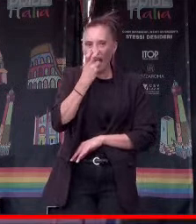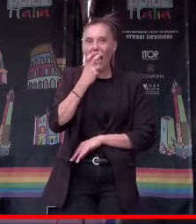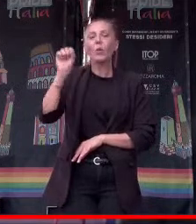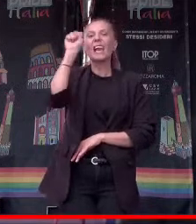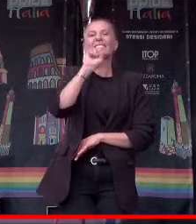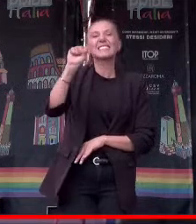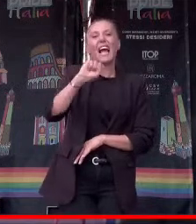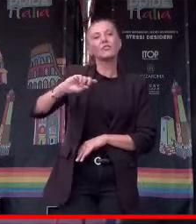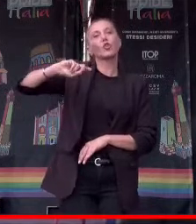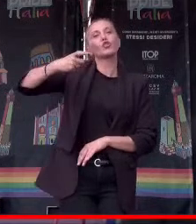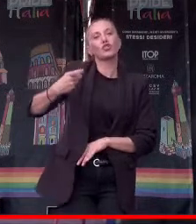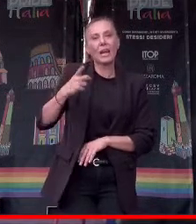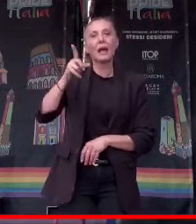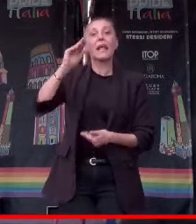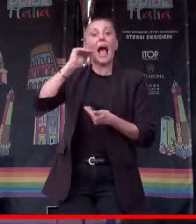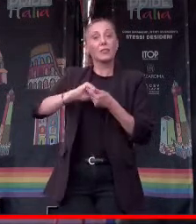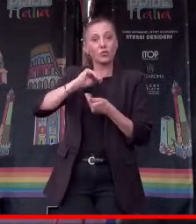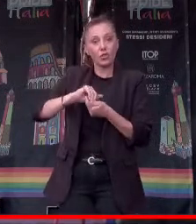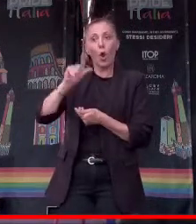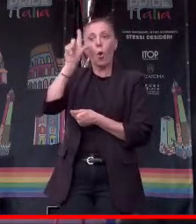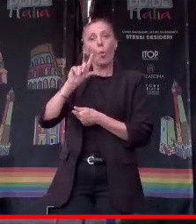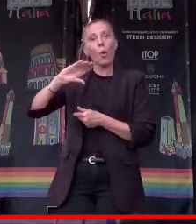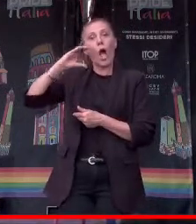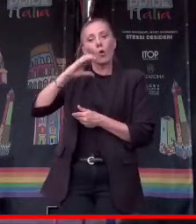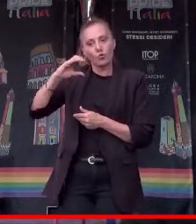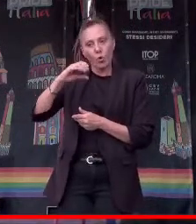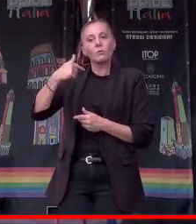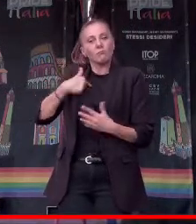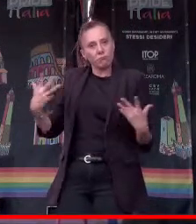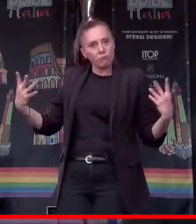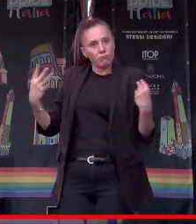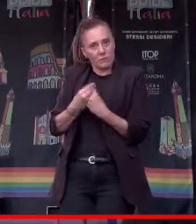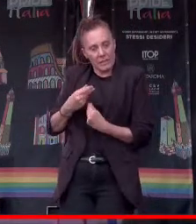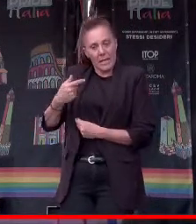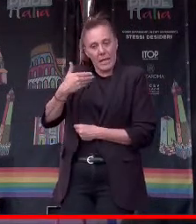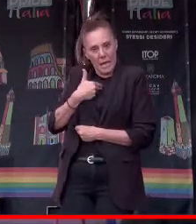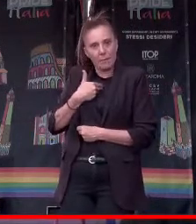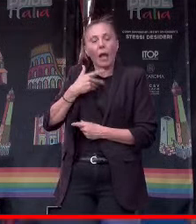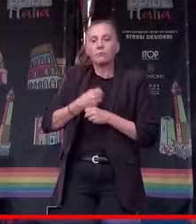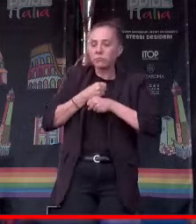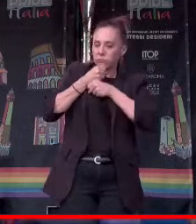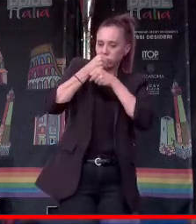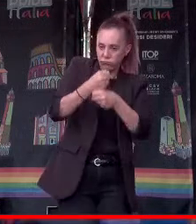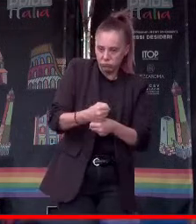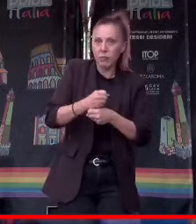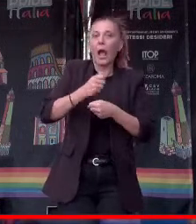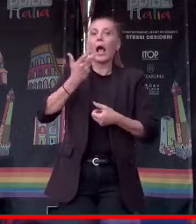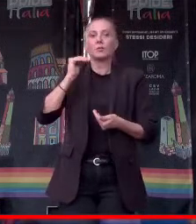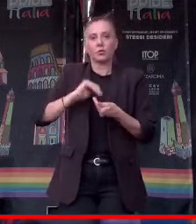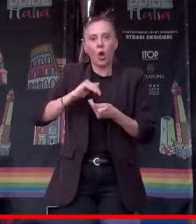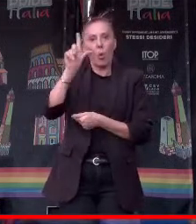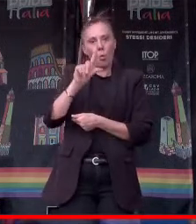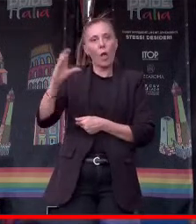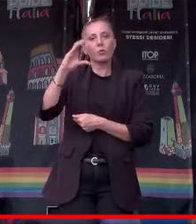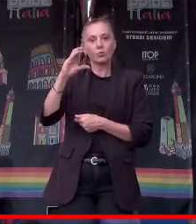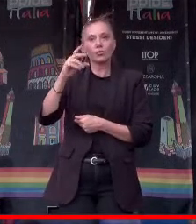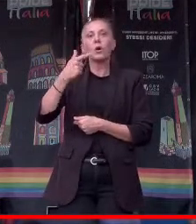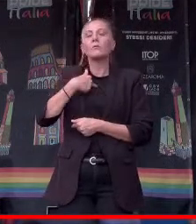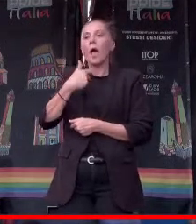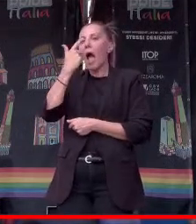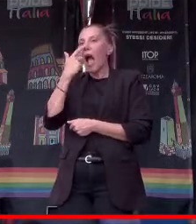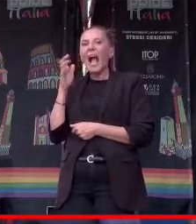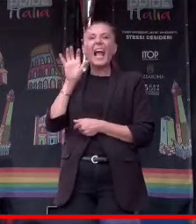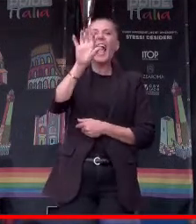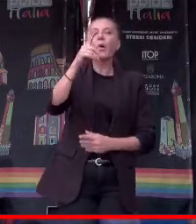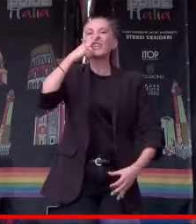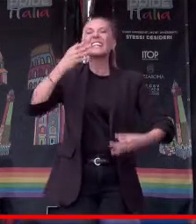Gerardi dell'associazione Luca Coscioni ed io, e come anche rappresentante della Luca Coscioni, abbiamo presentato una vertenza